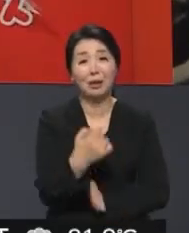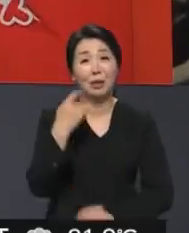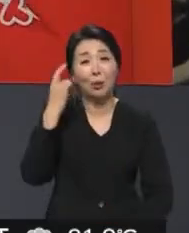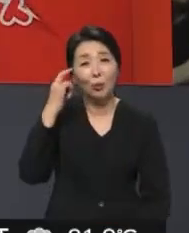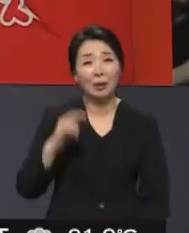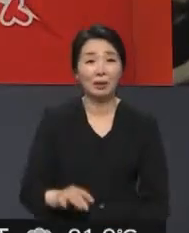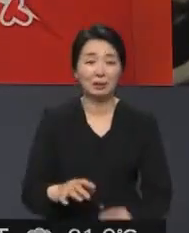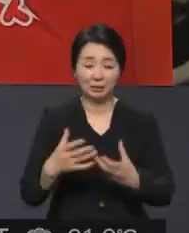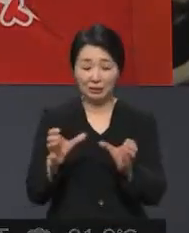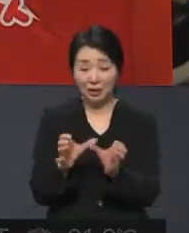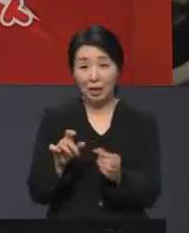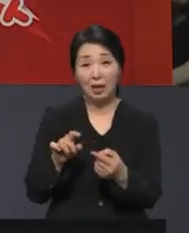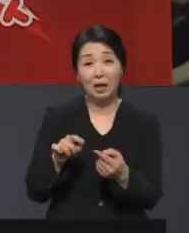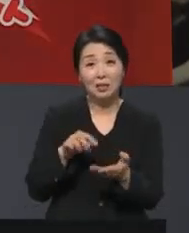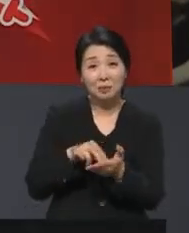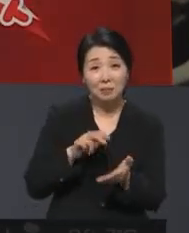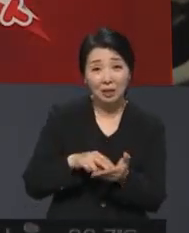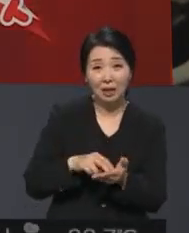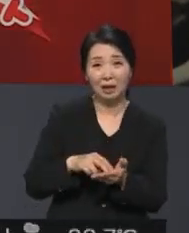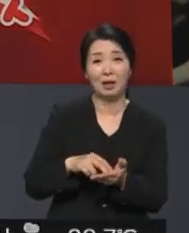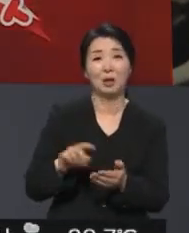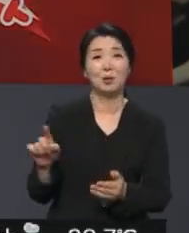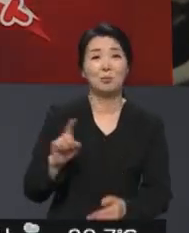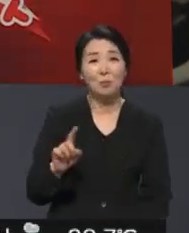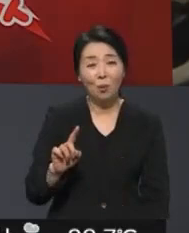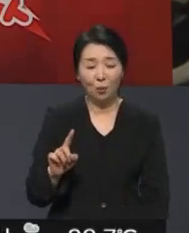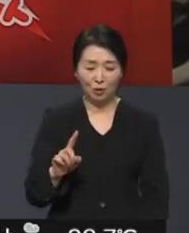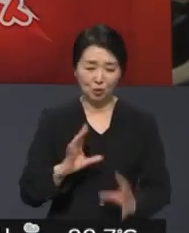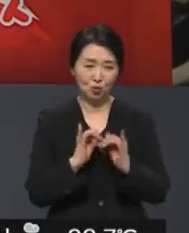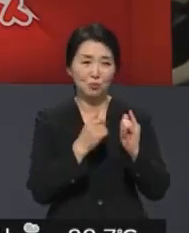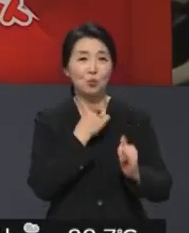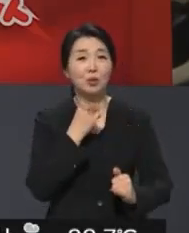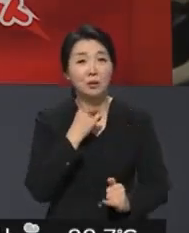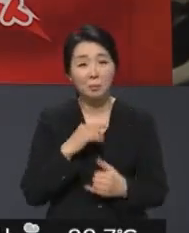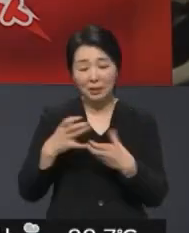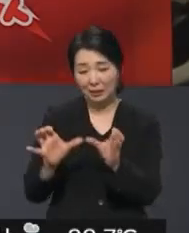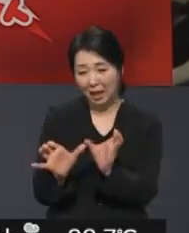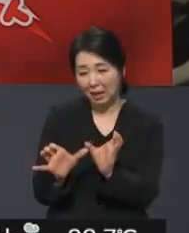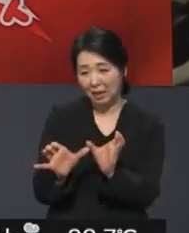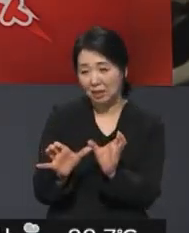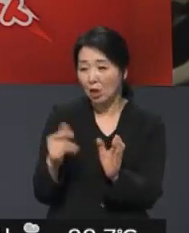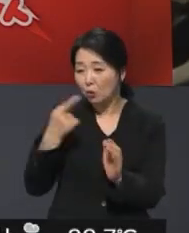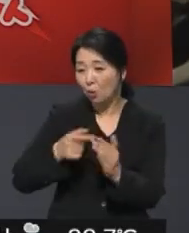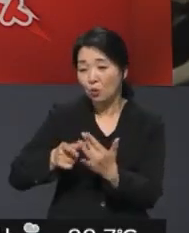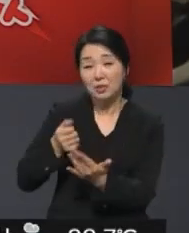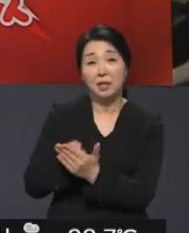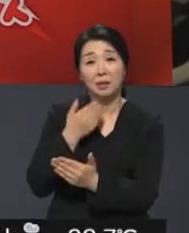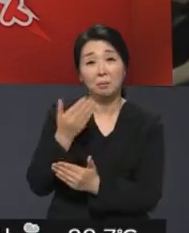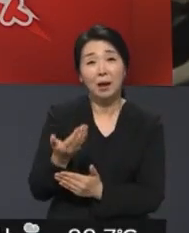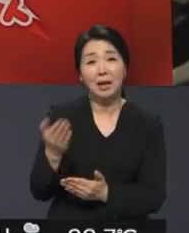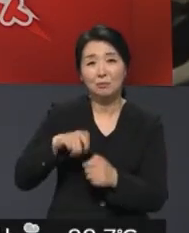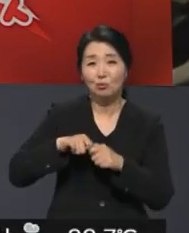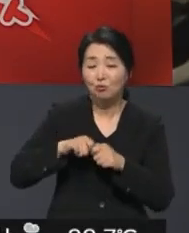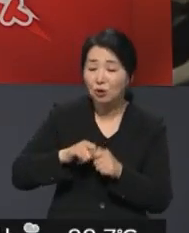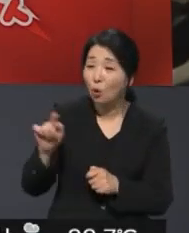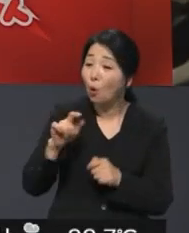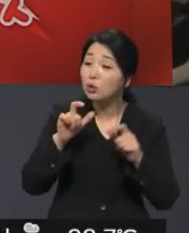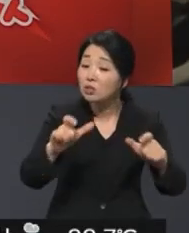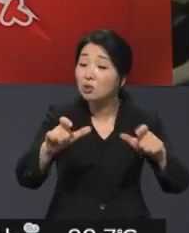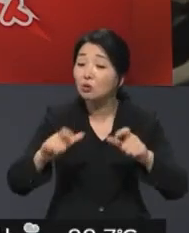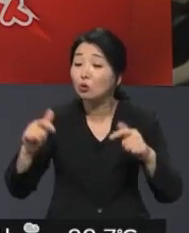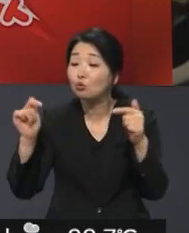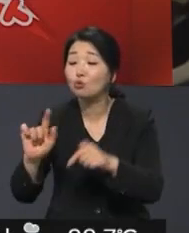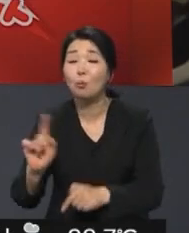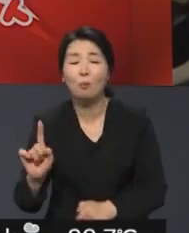정수 축소가 국민의 뜻이고 당론으로 채택될 수 있다, 이런 이야기가 나왔는데요. 다만 구체적으로 어디를